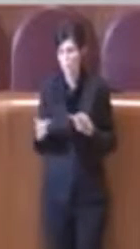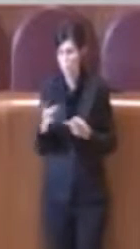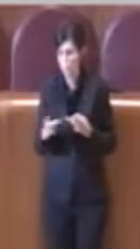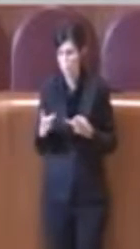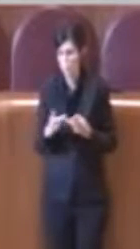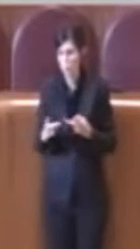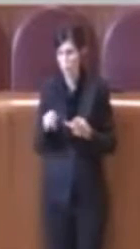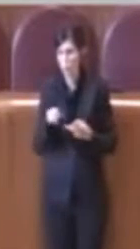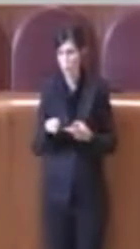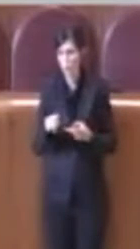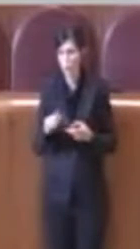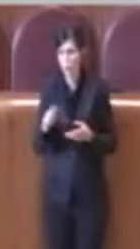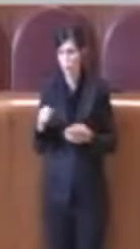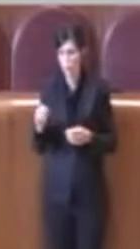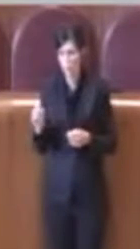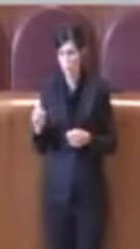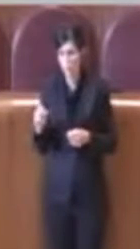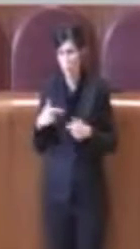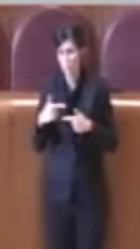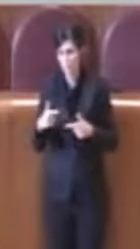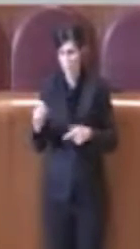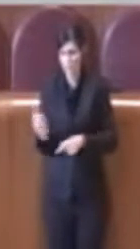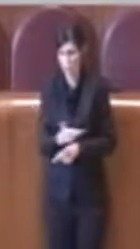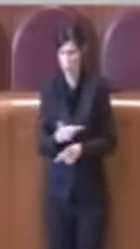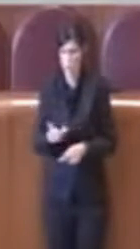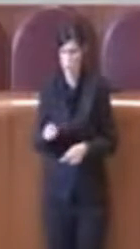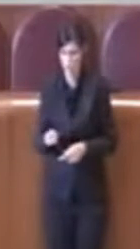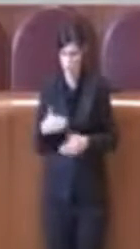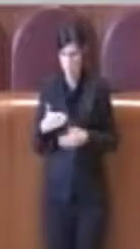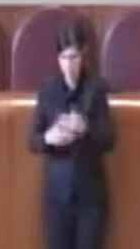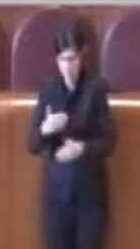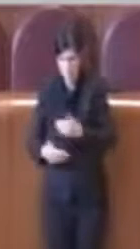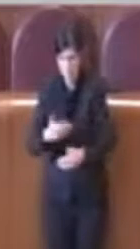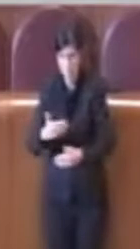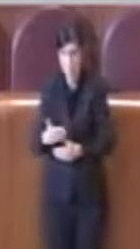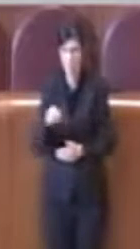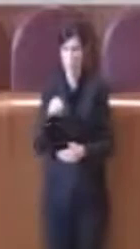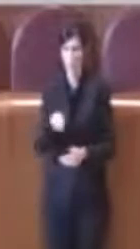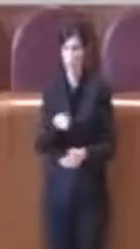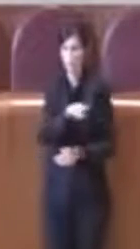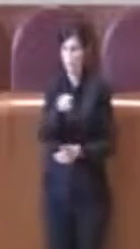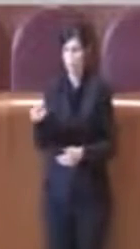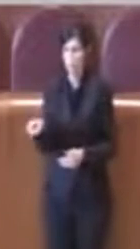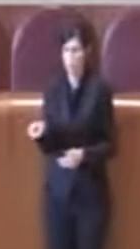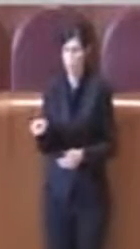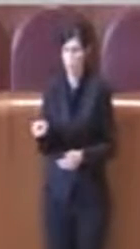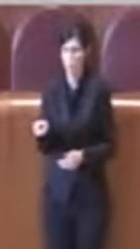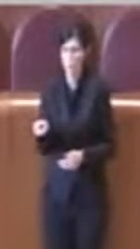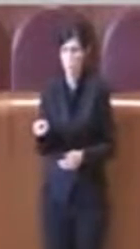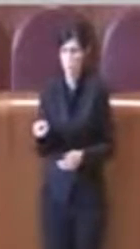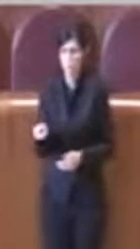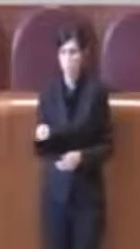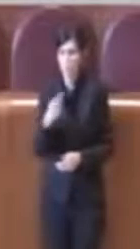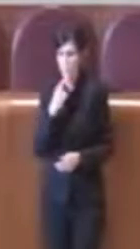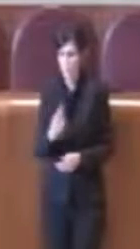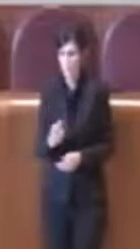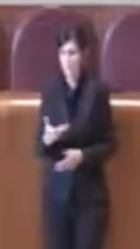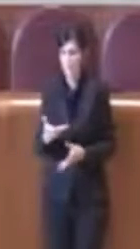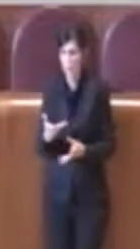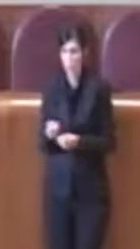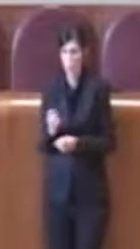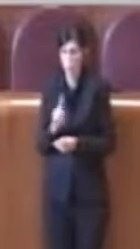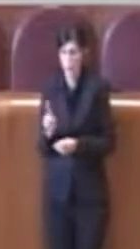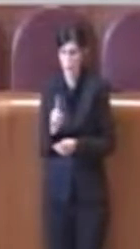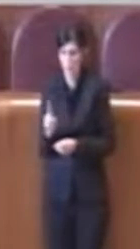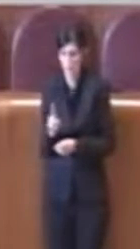cambio di passo reale, perché quello che stesso voi non, dite di non accettare,